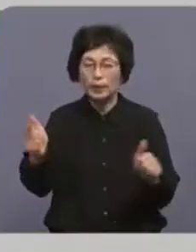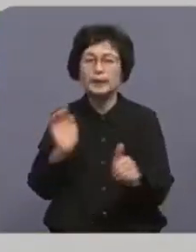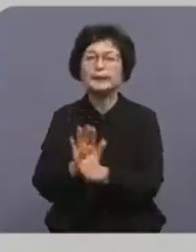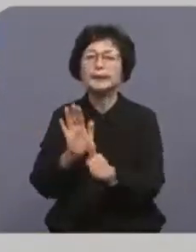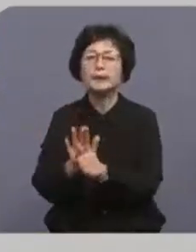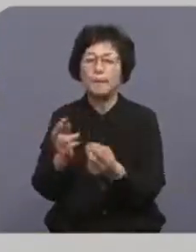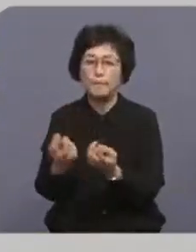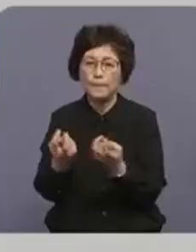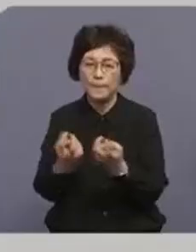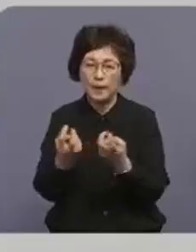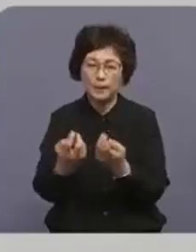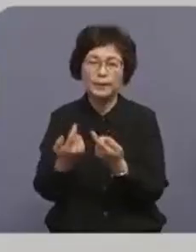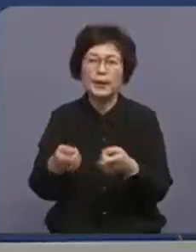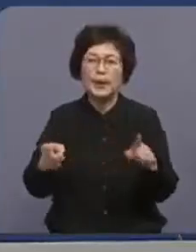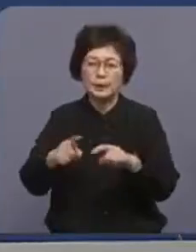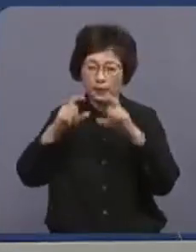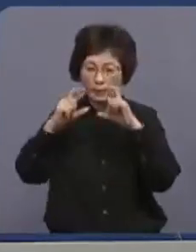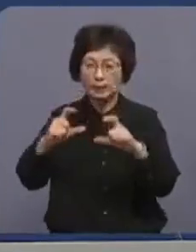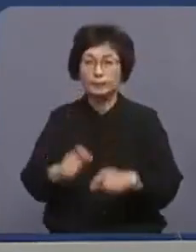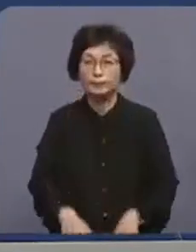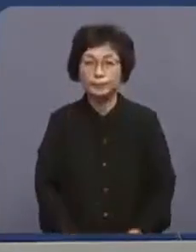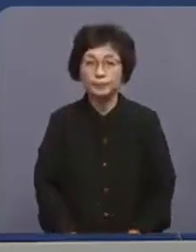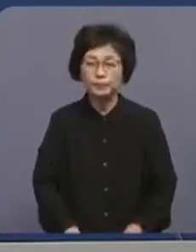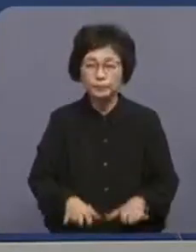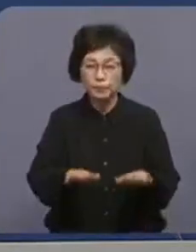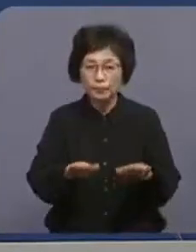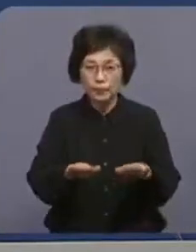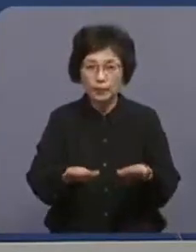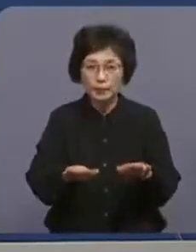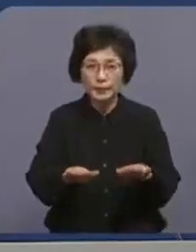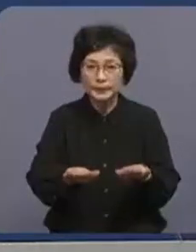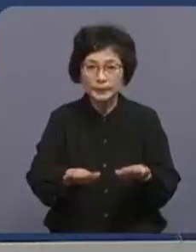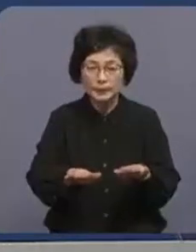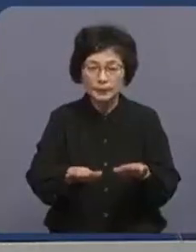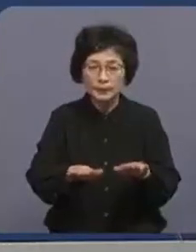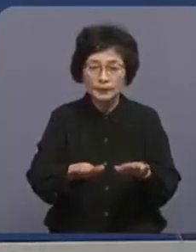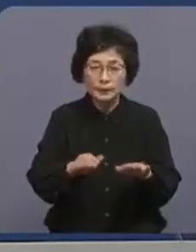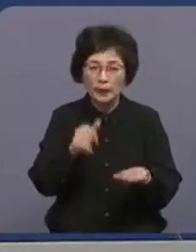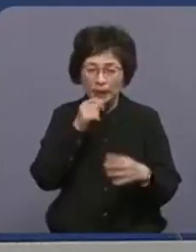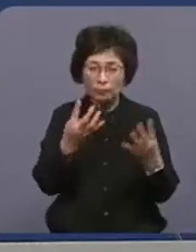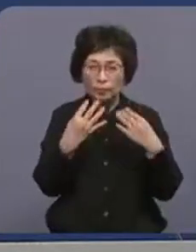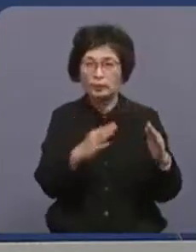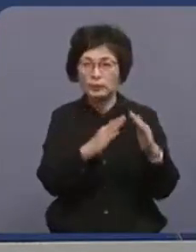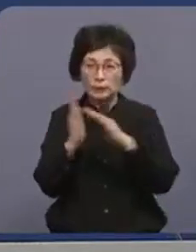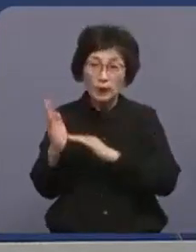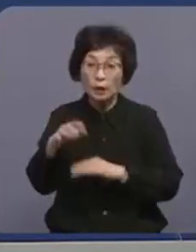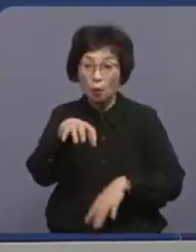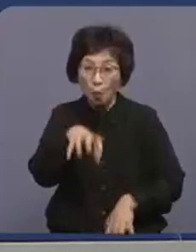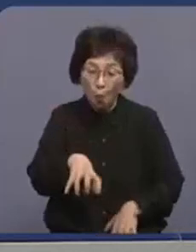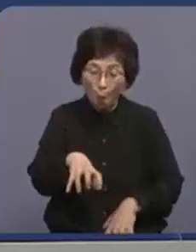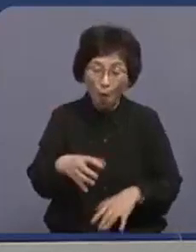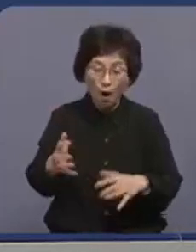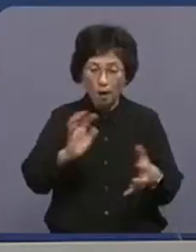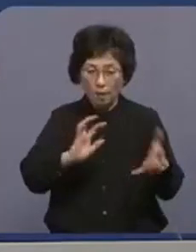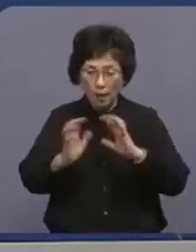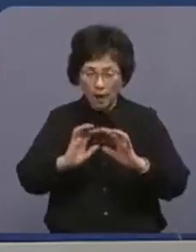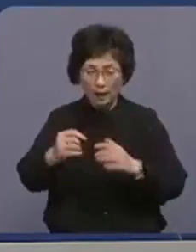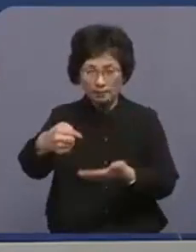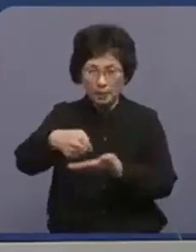등을 함께 권고했습니다. 이번 교정시설 현대화를 위한 공론화 과정은 정부,